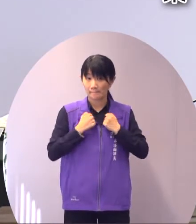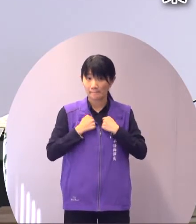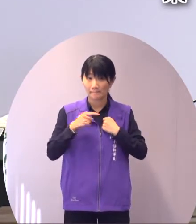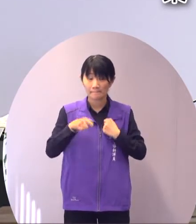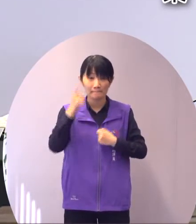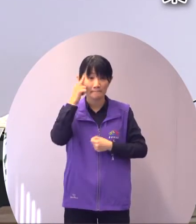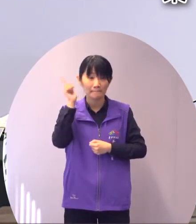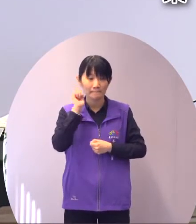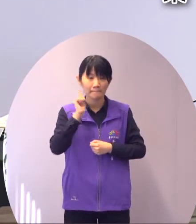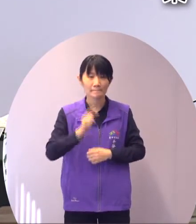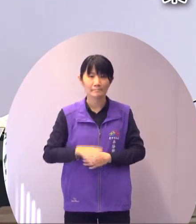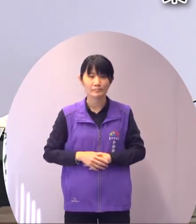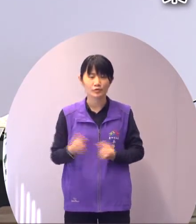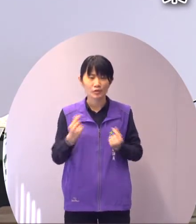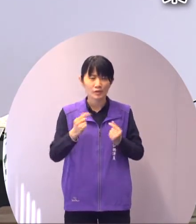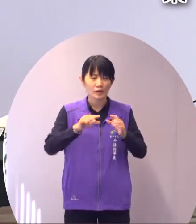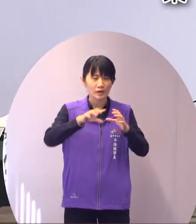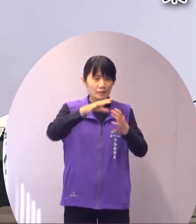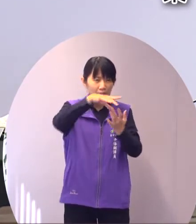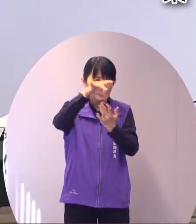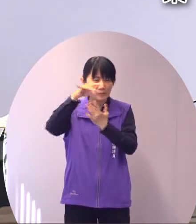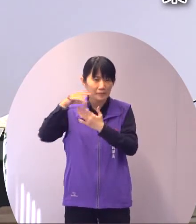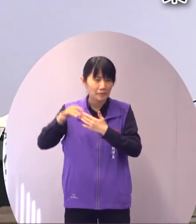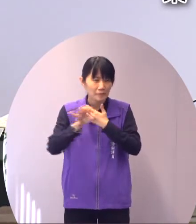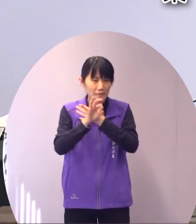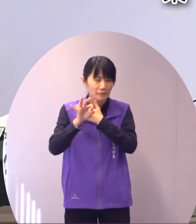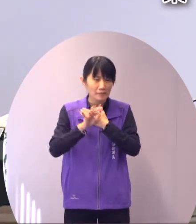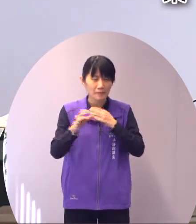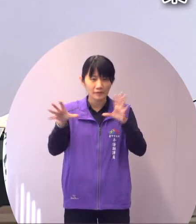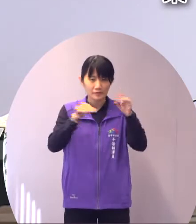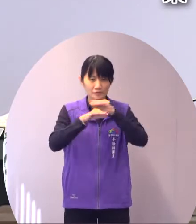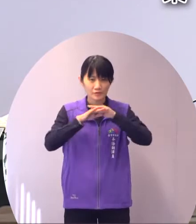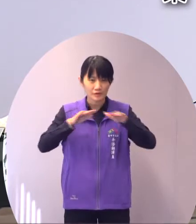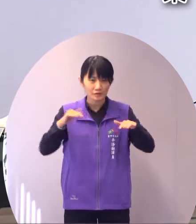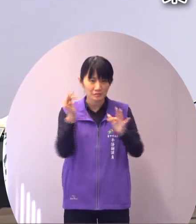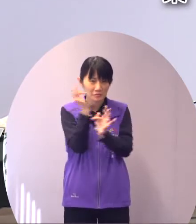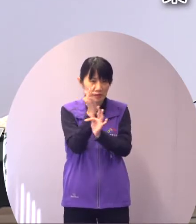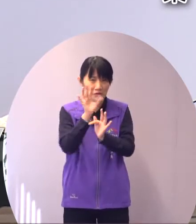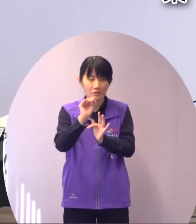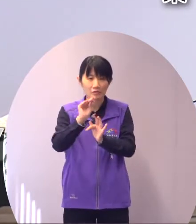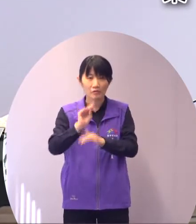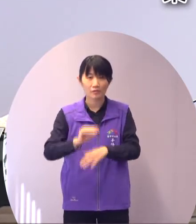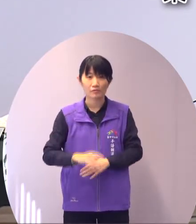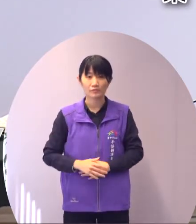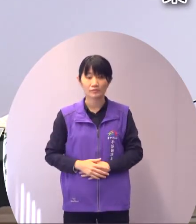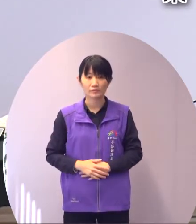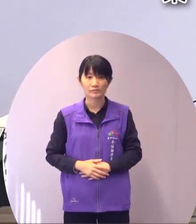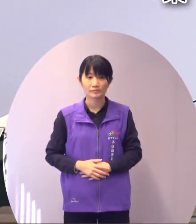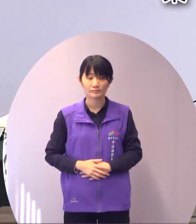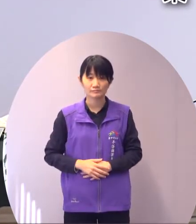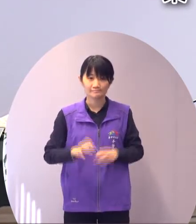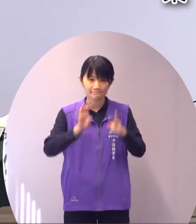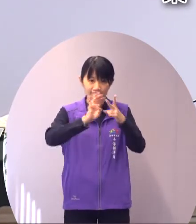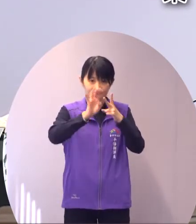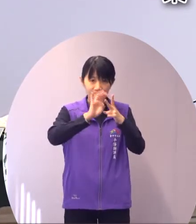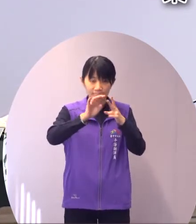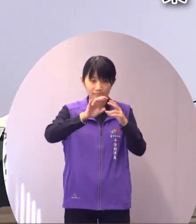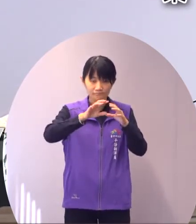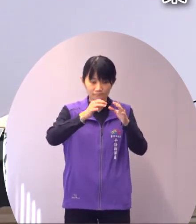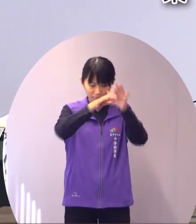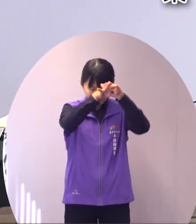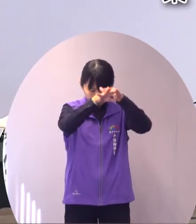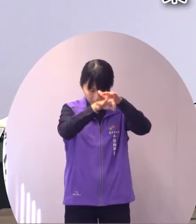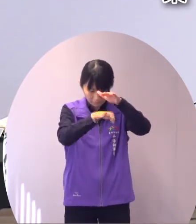要抽测就是的啊，在治安方面，那抽测的 email 都是公用